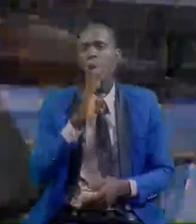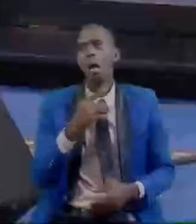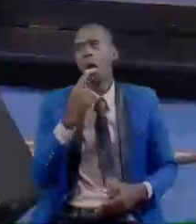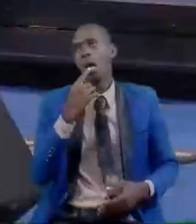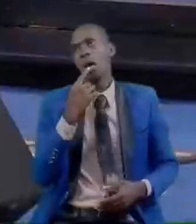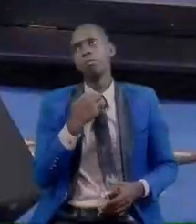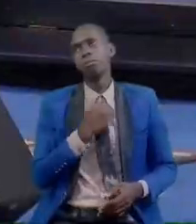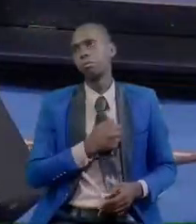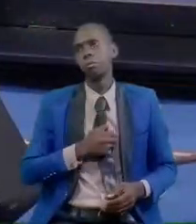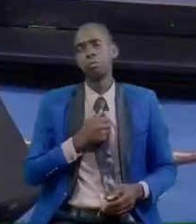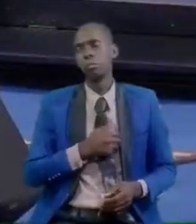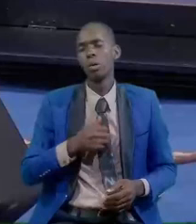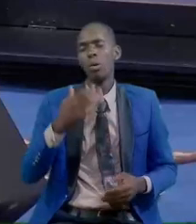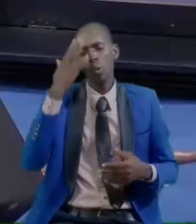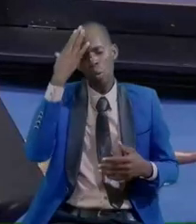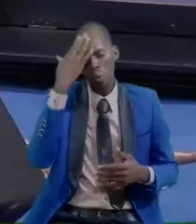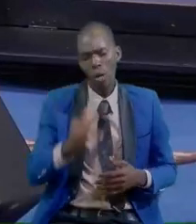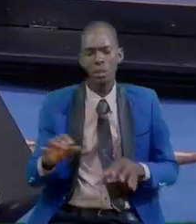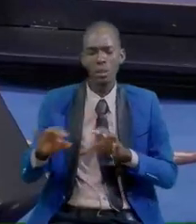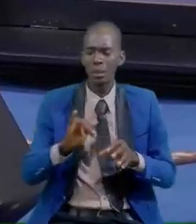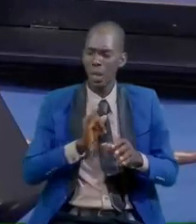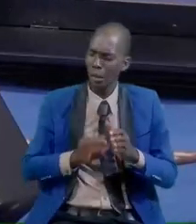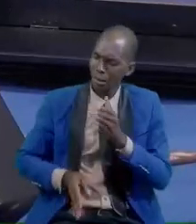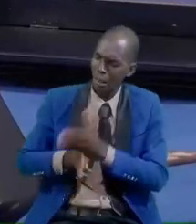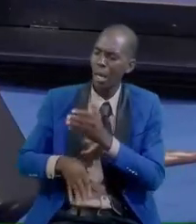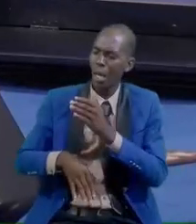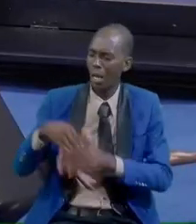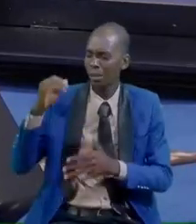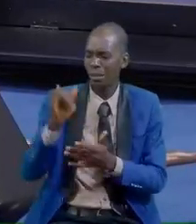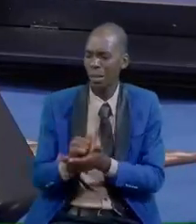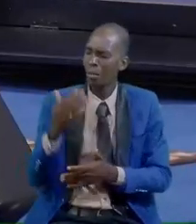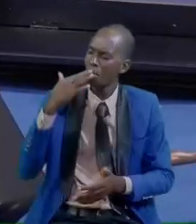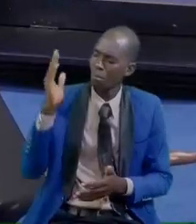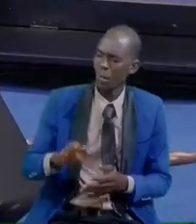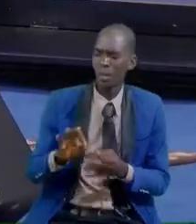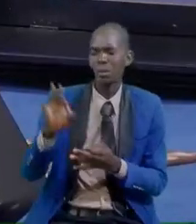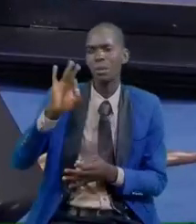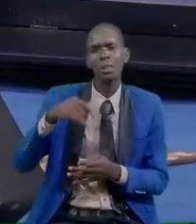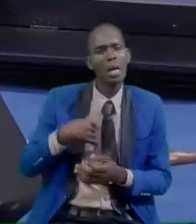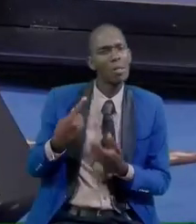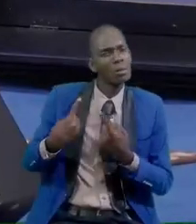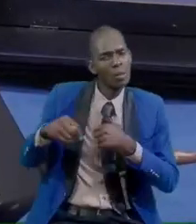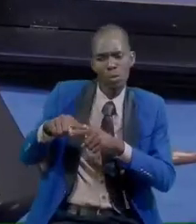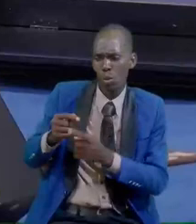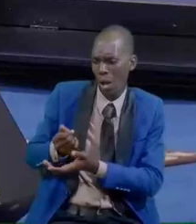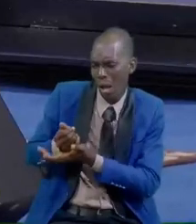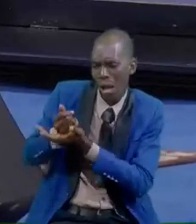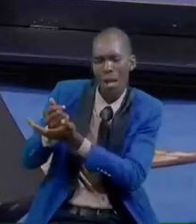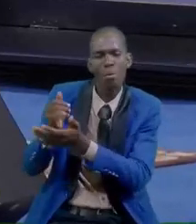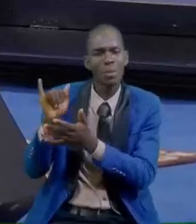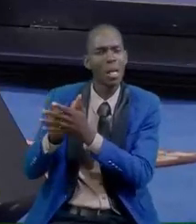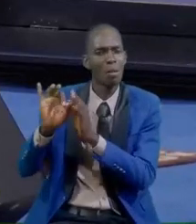que j'ai chassé cet esprit de divination? J'essaie de l'aider. J'essaie d'aider la famille.